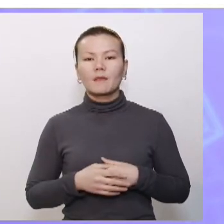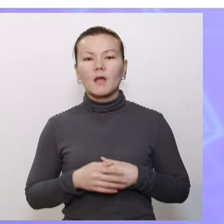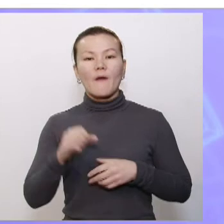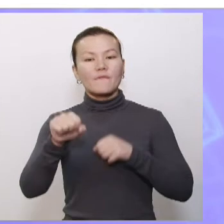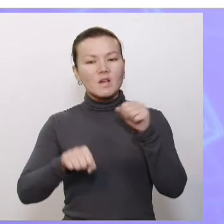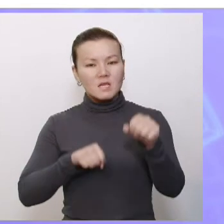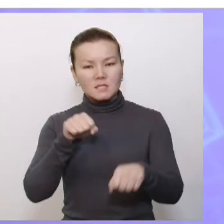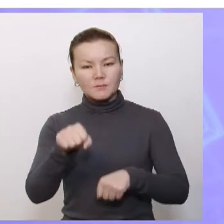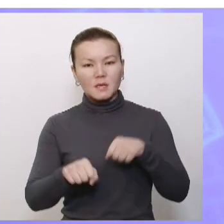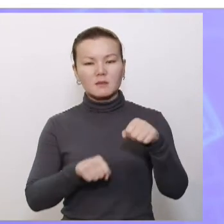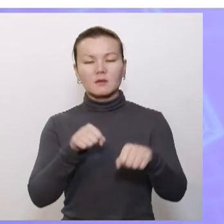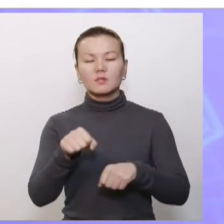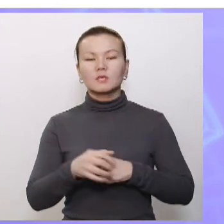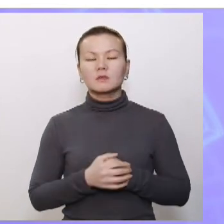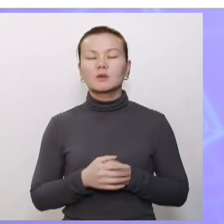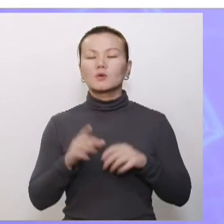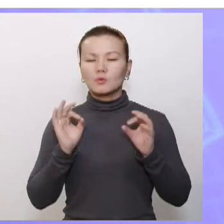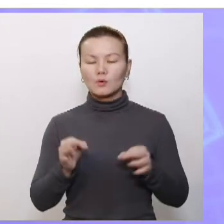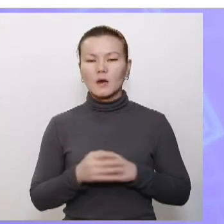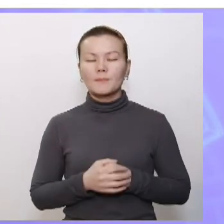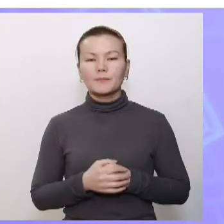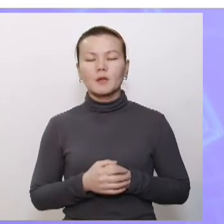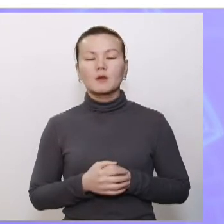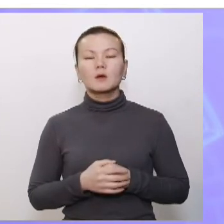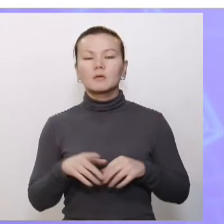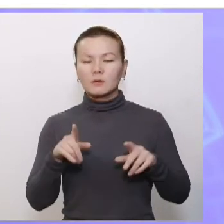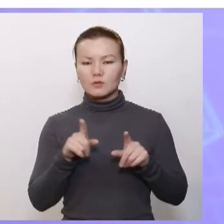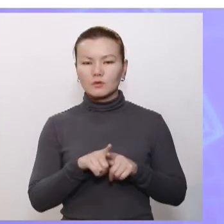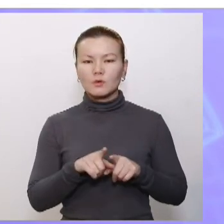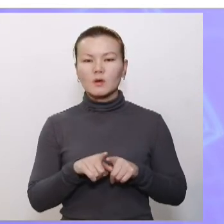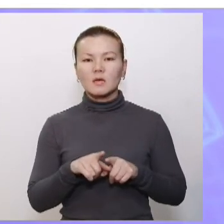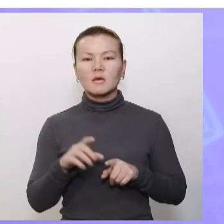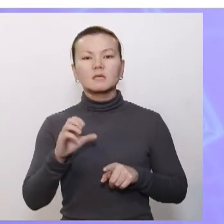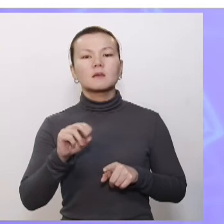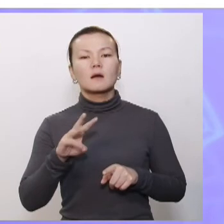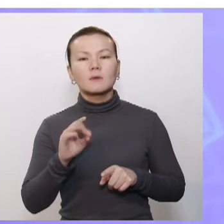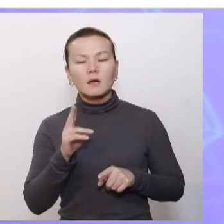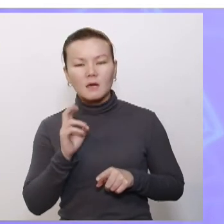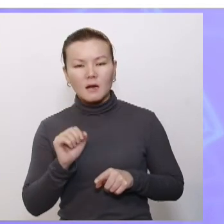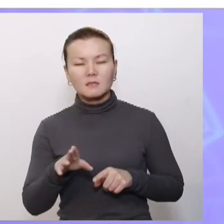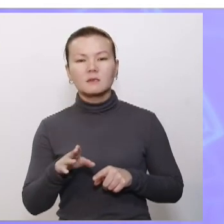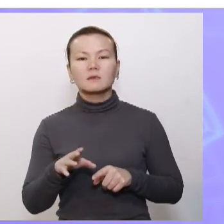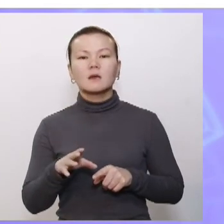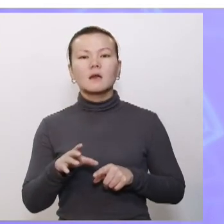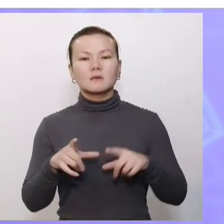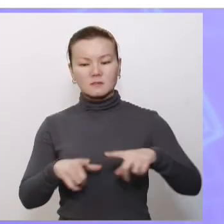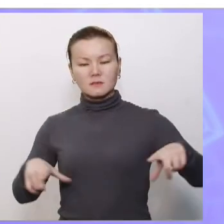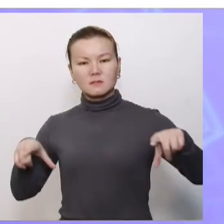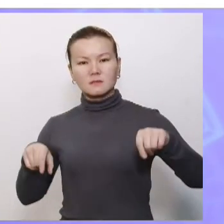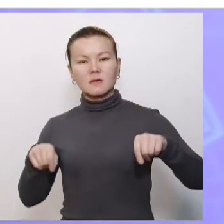велосипед тебишет. Туура, ошондой эле дагы балдар самокат, скейт тебишет.